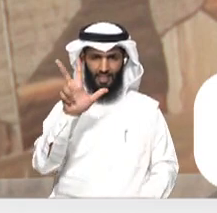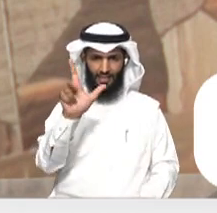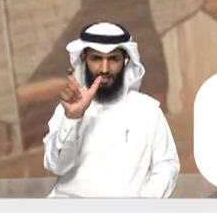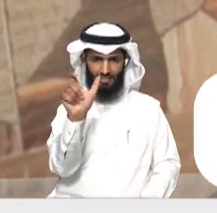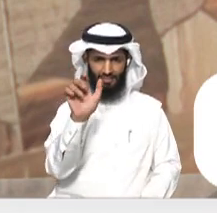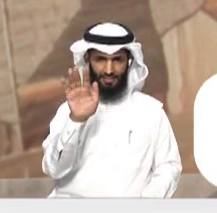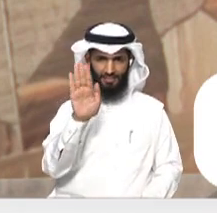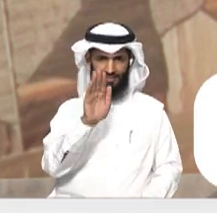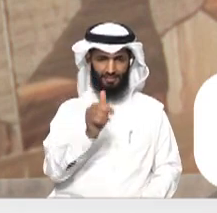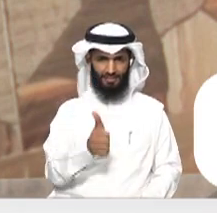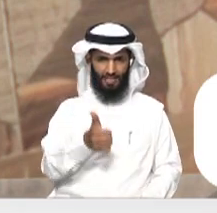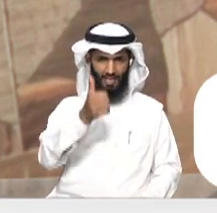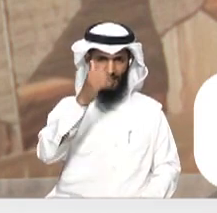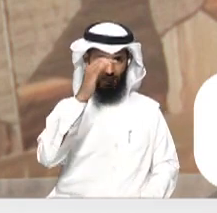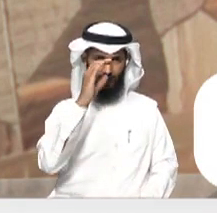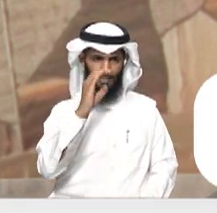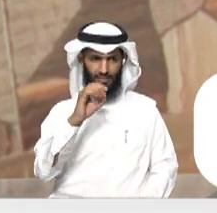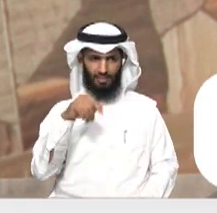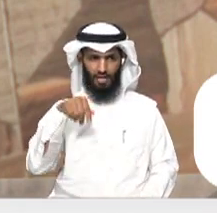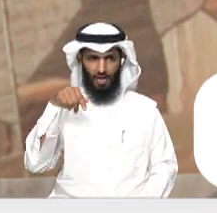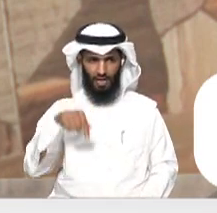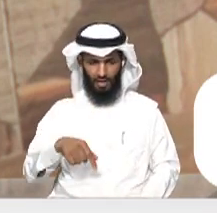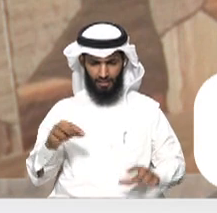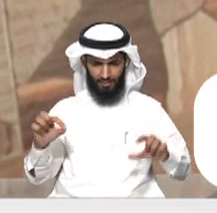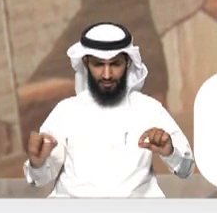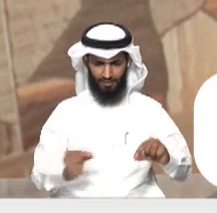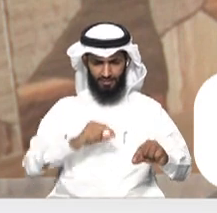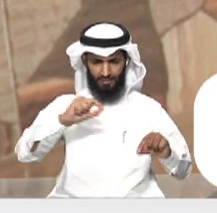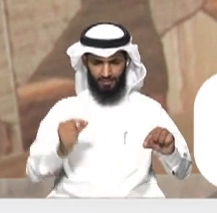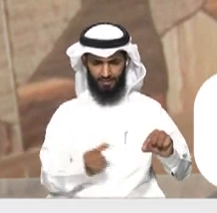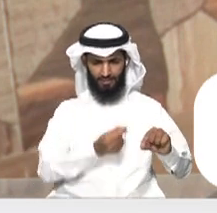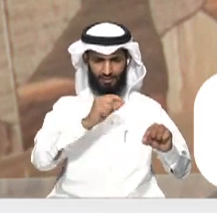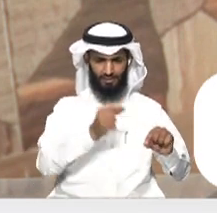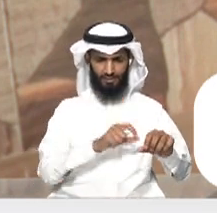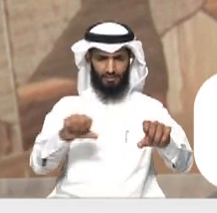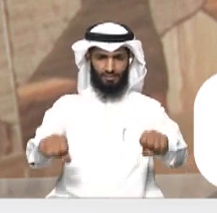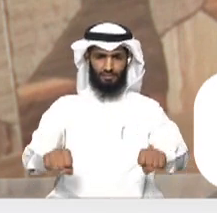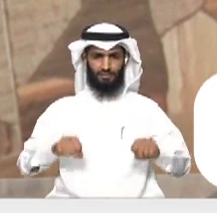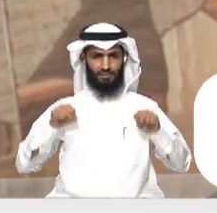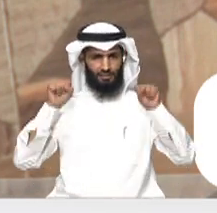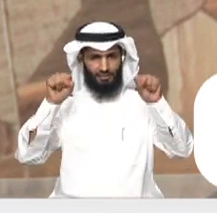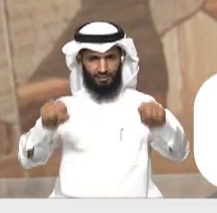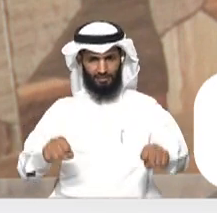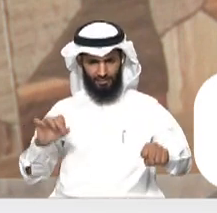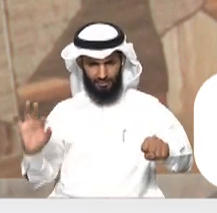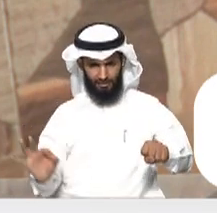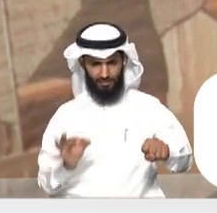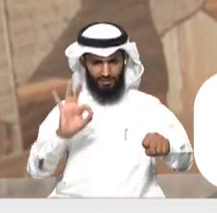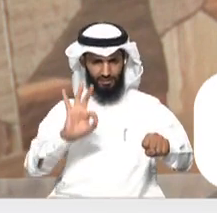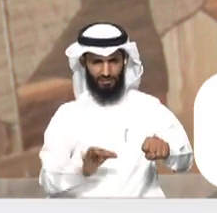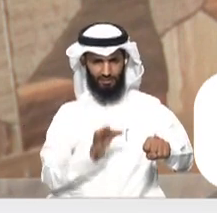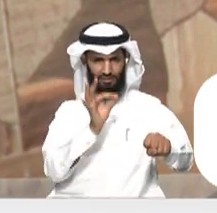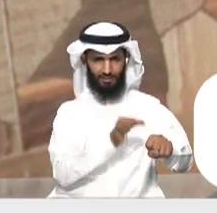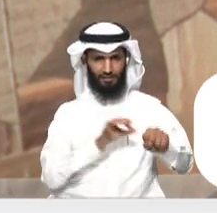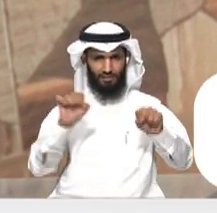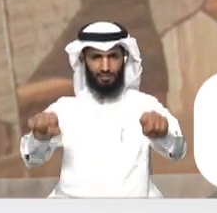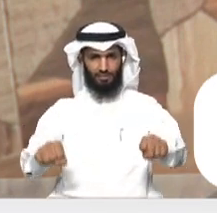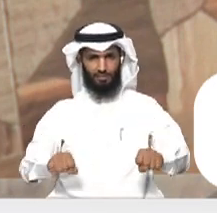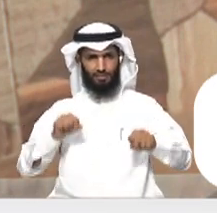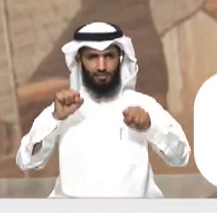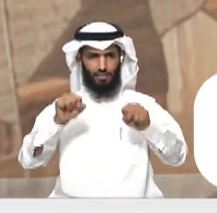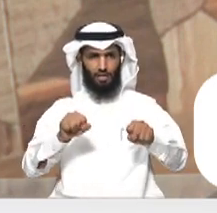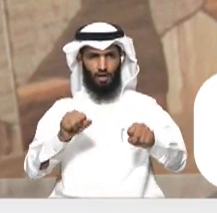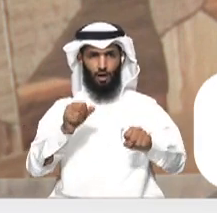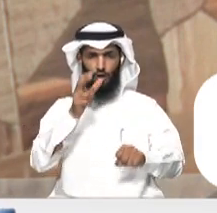الداودي من ولاية صور العمانية أحد هؤلاء النساجين الذين امتهنوا هذه الحرفة منذ نعومة أظفارهم، وقضى